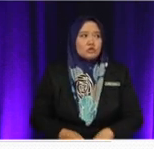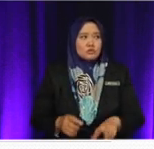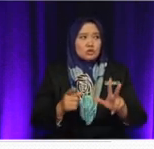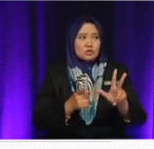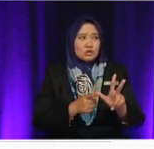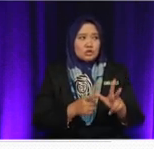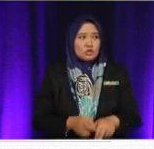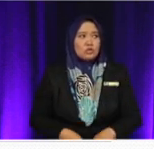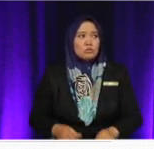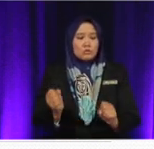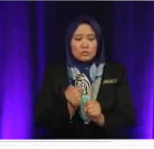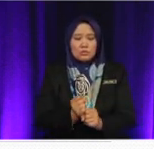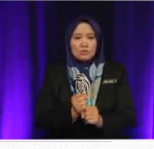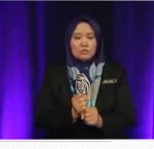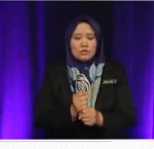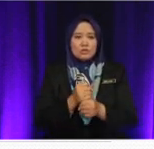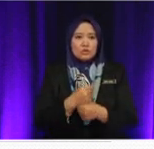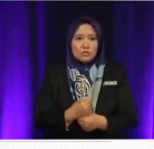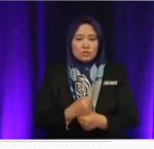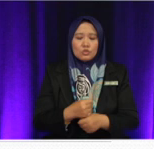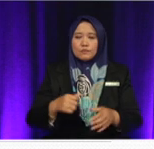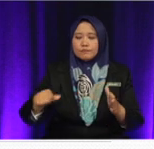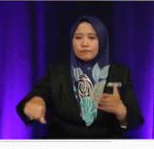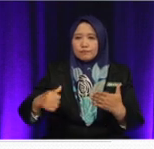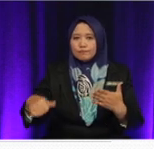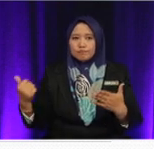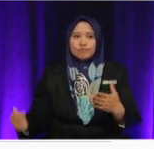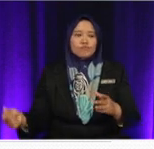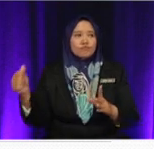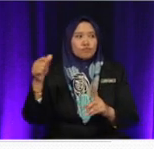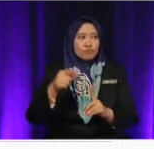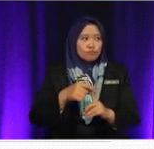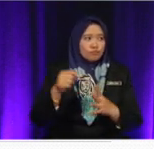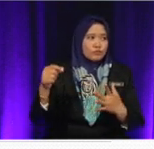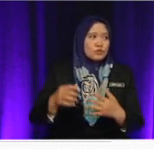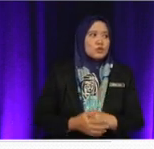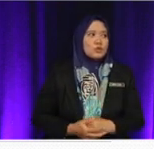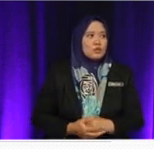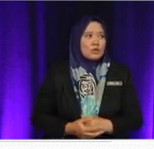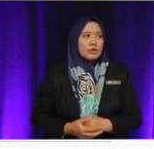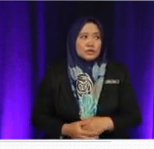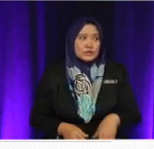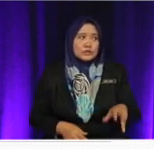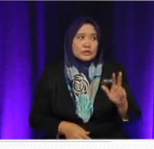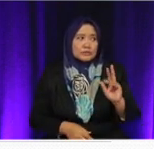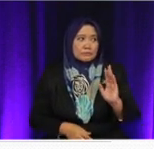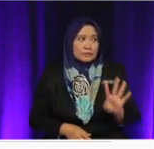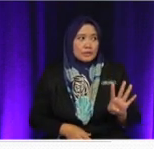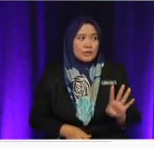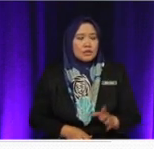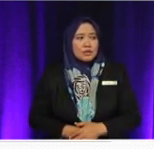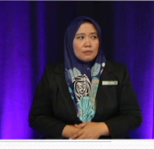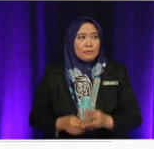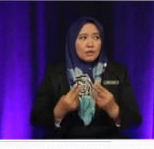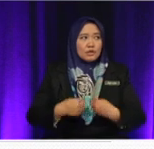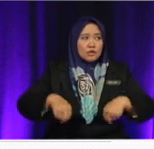saran. Yang keempat ialah menilai alternatif. Setiap alternatif yang dibentuk tu akan dinilai dan